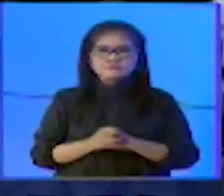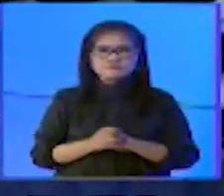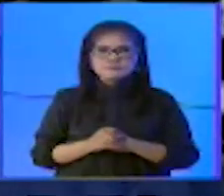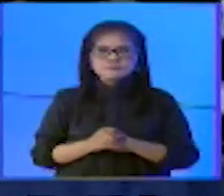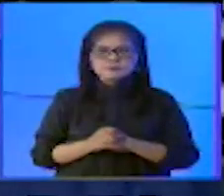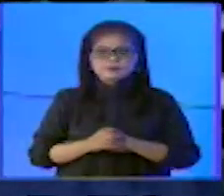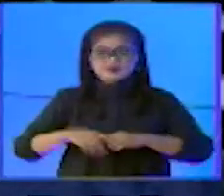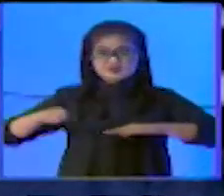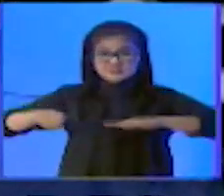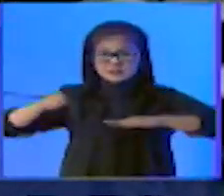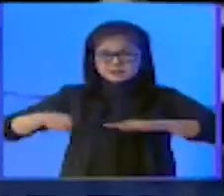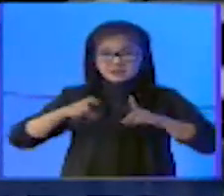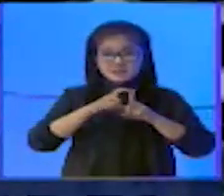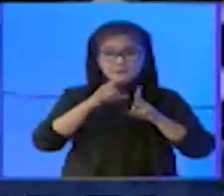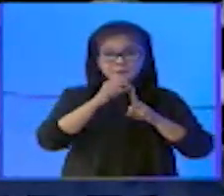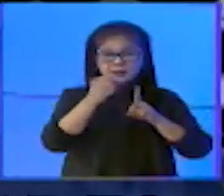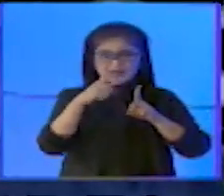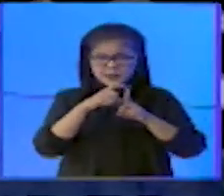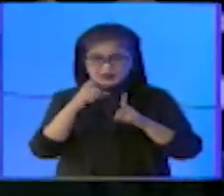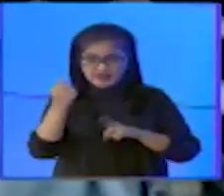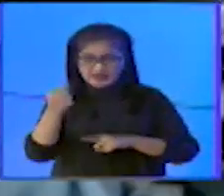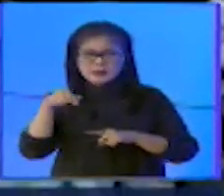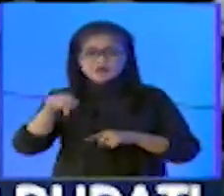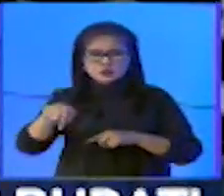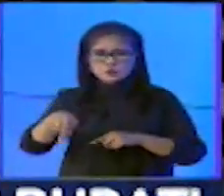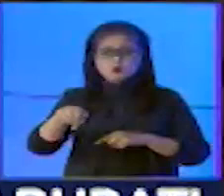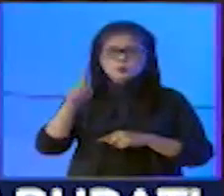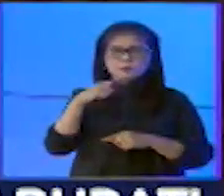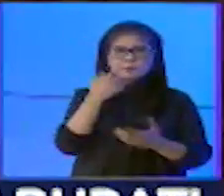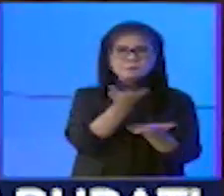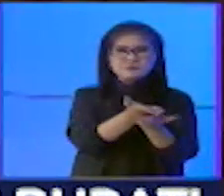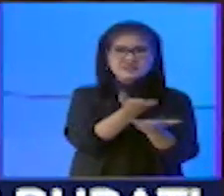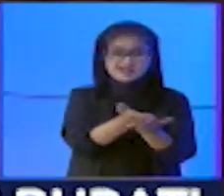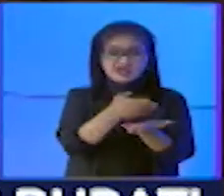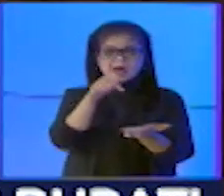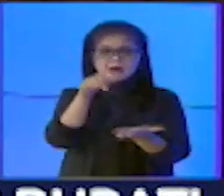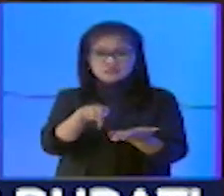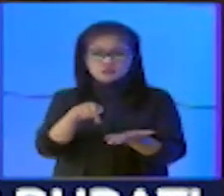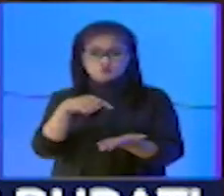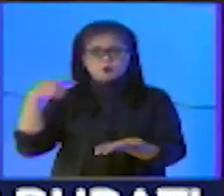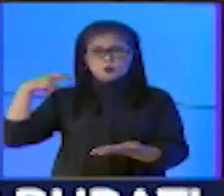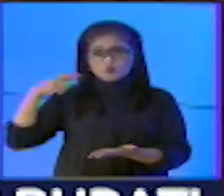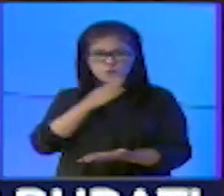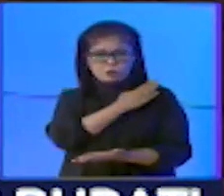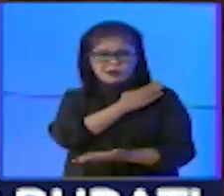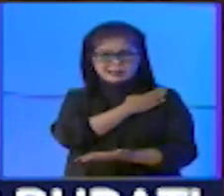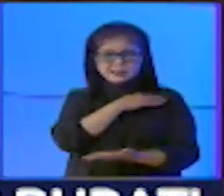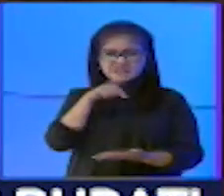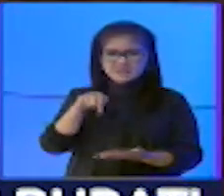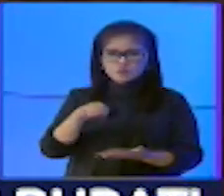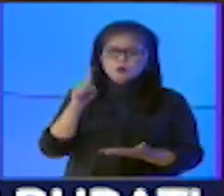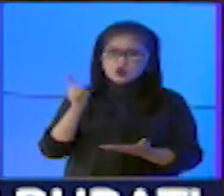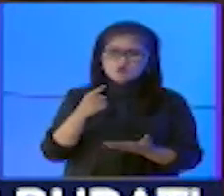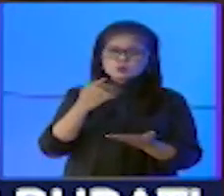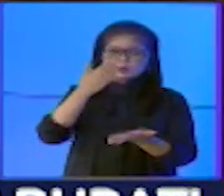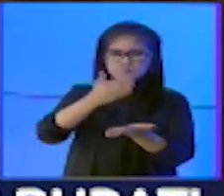Sidang paripurna DPRD Kabupaten Jember Jawa Timur mengusulkan pemberhentian Bupati Jember Faida. Dari 7 fraksi yang ada, seluruhnya bersepakat